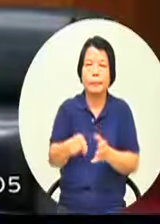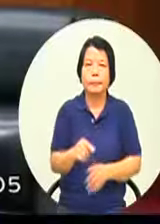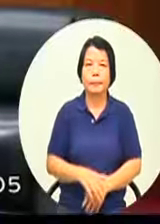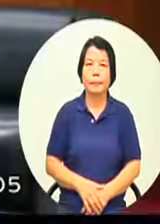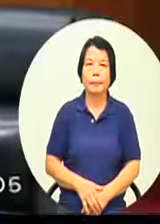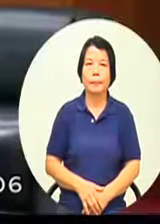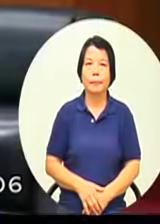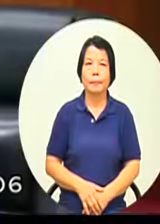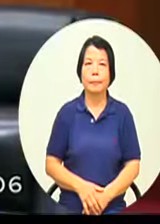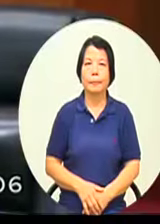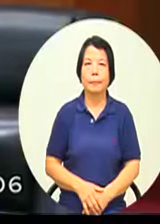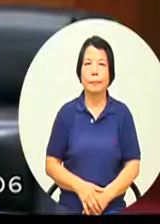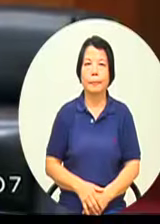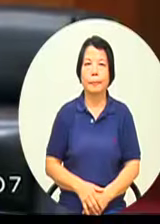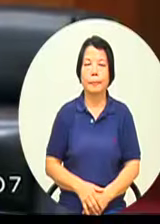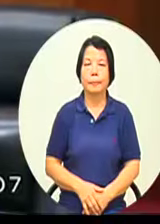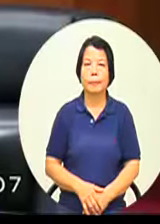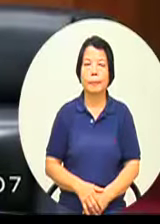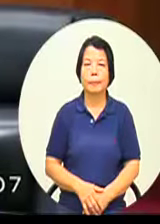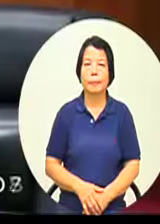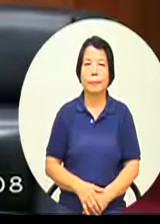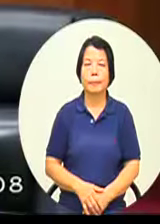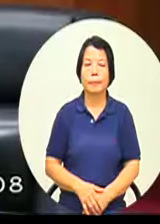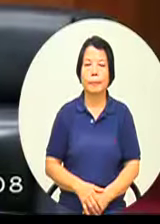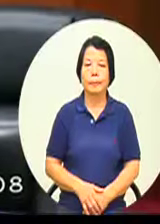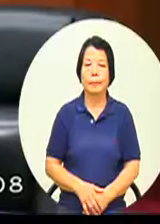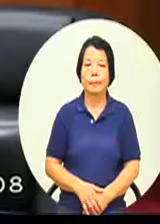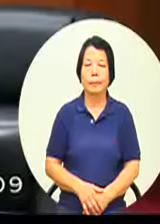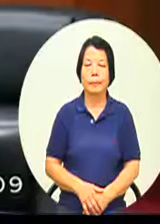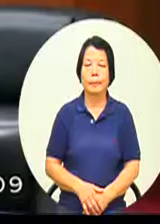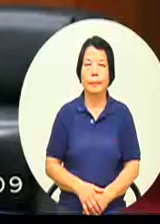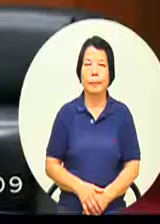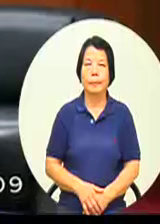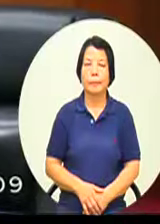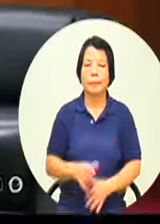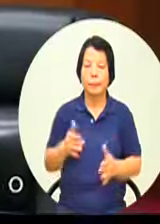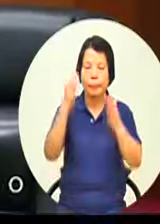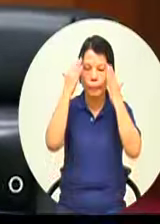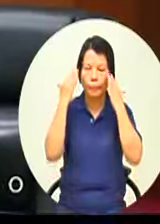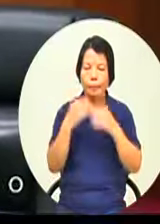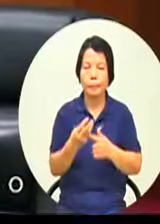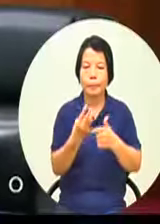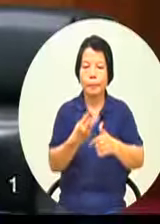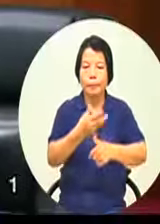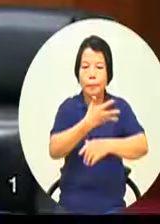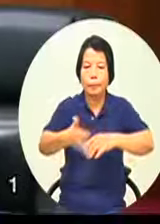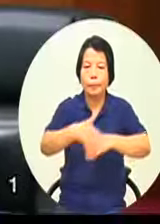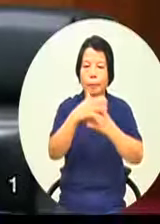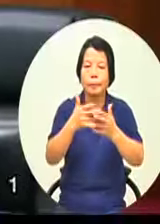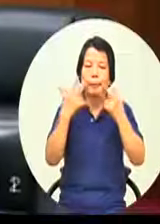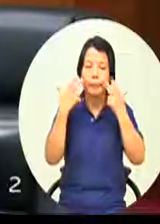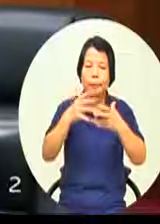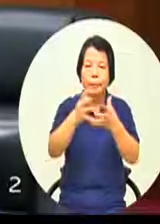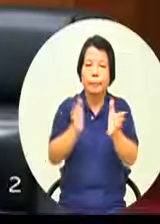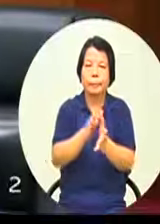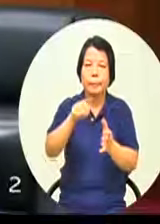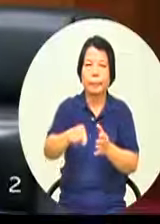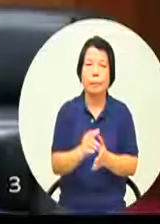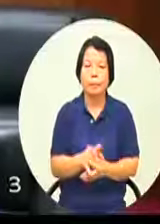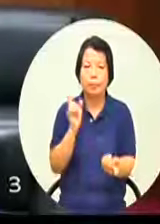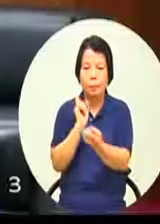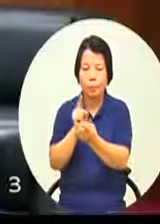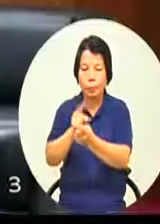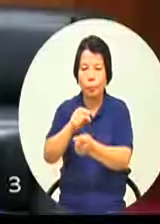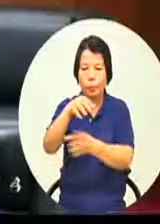比尼亚聚落它比较不适宜的位置，就是说南子仙溪他们是聚落是在南子仙溪，但是对岸